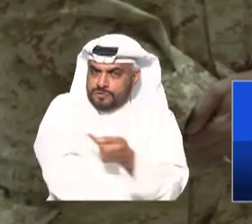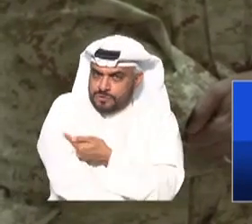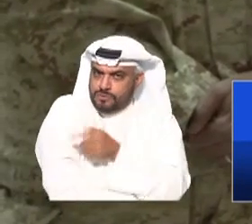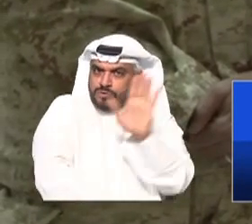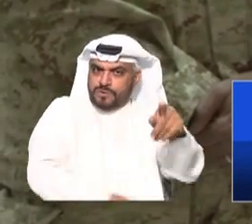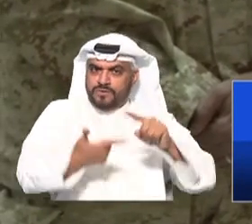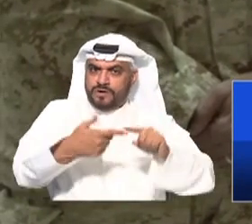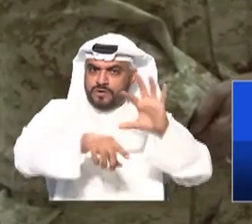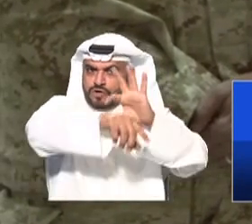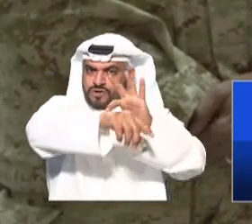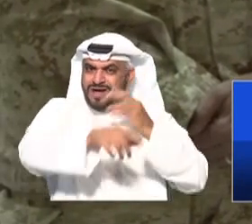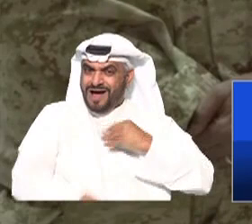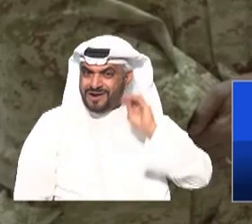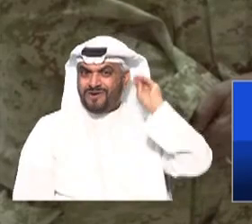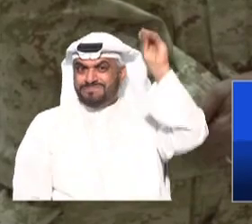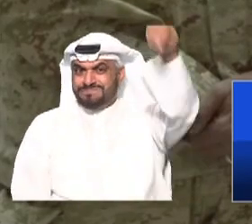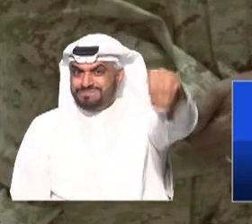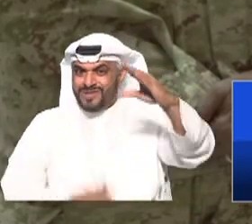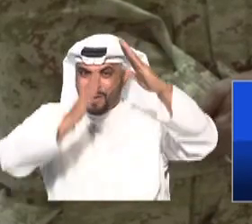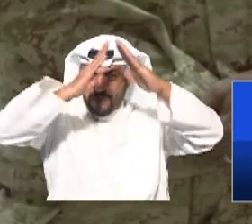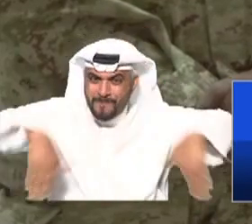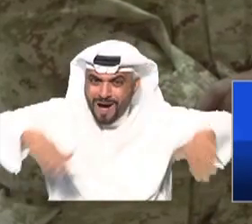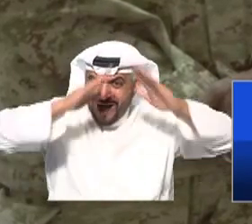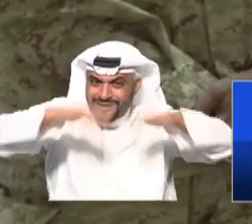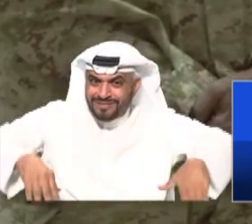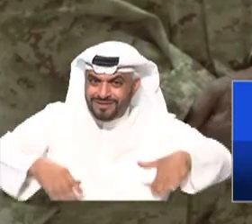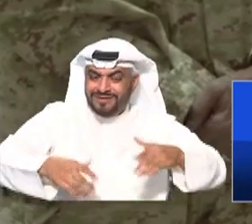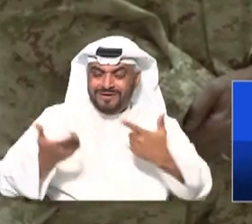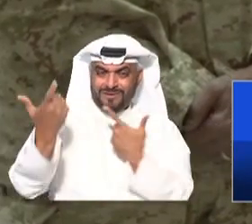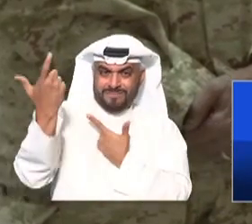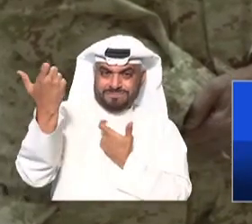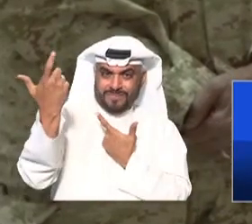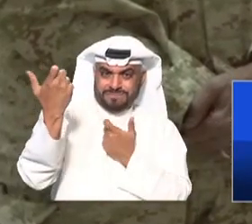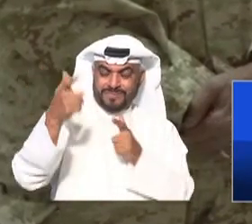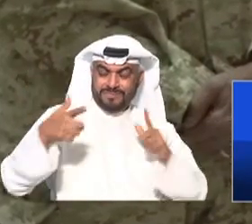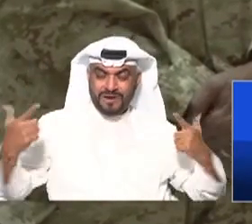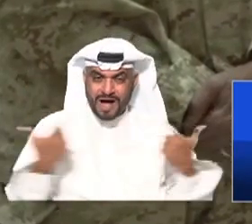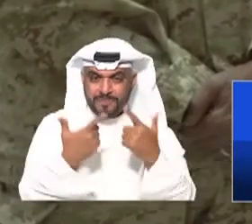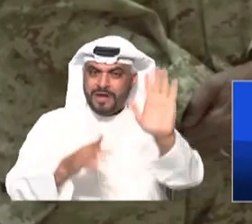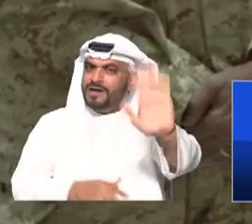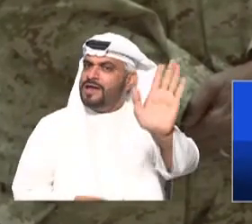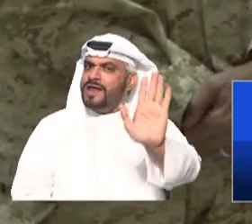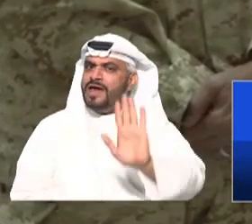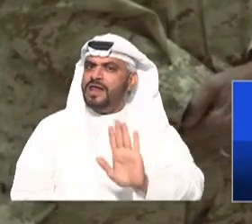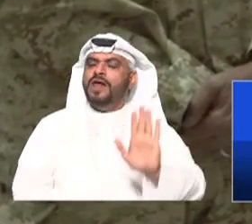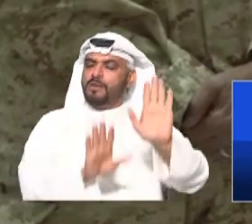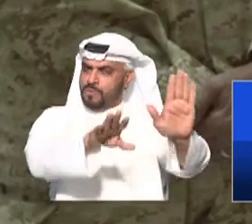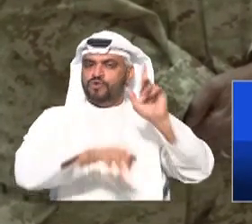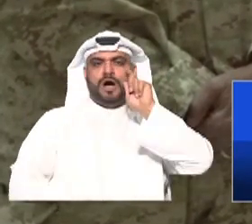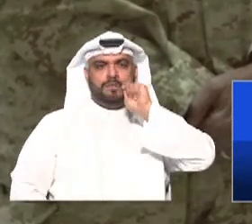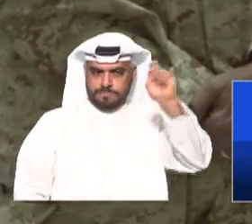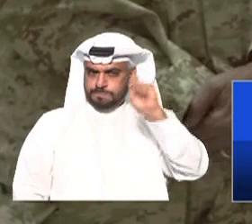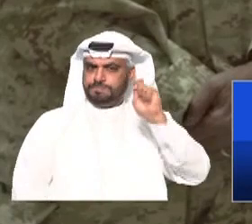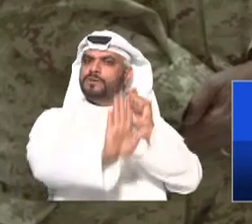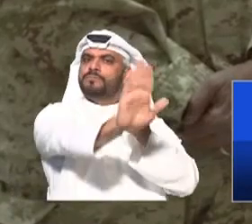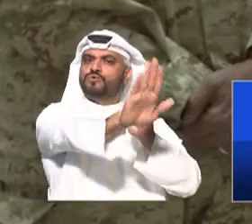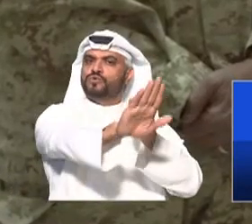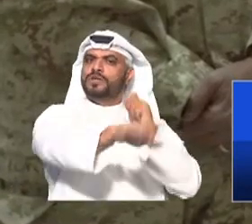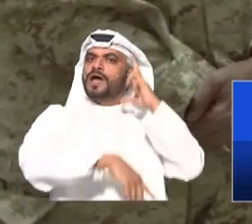انا ما راح اوديهم الى ألوية مقاتلة، في اخوانهم موجودين هناك. انا